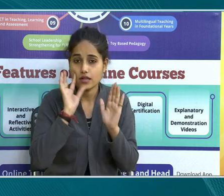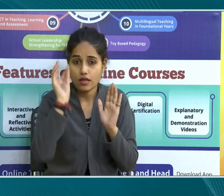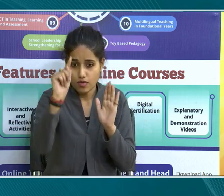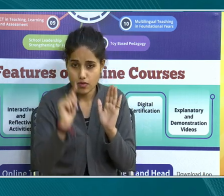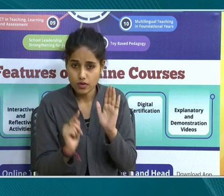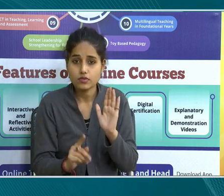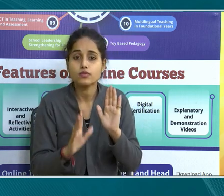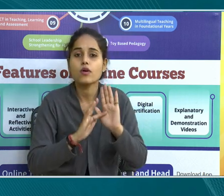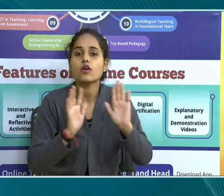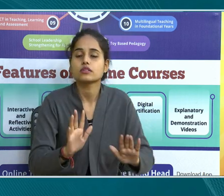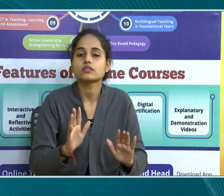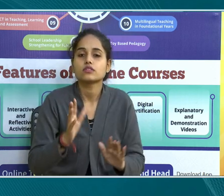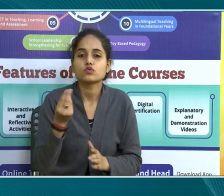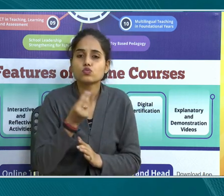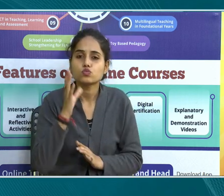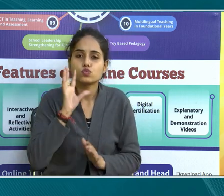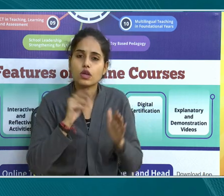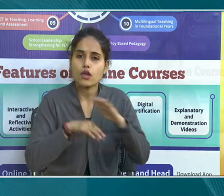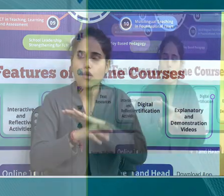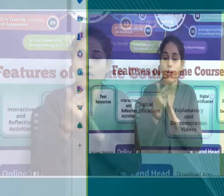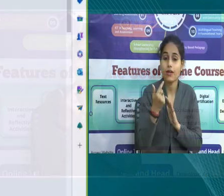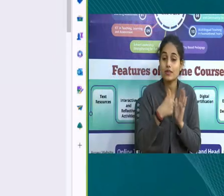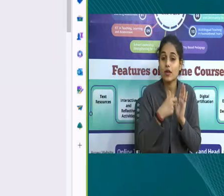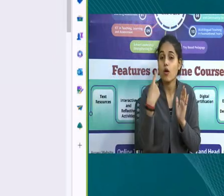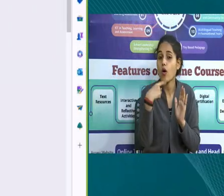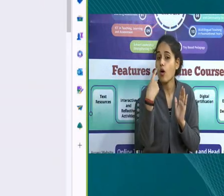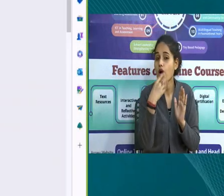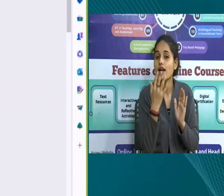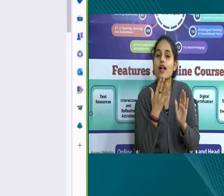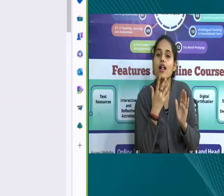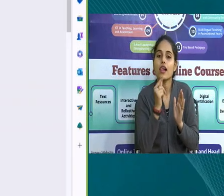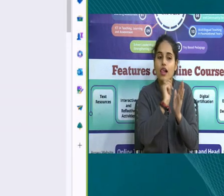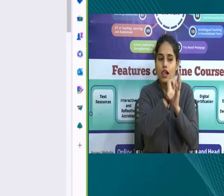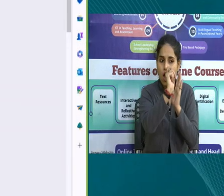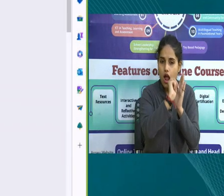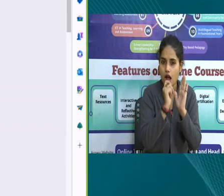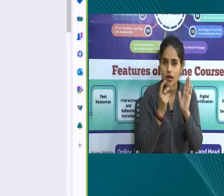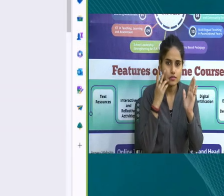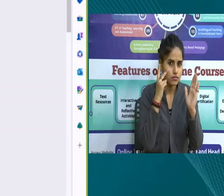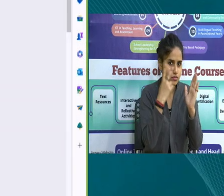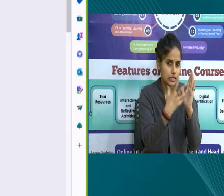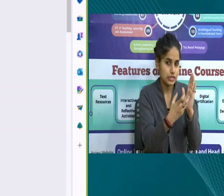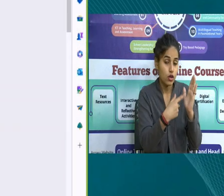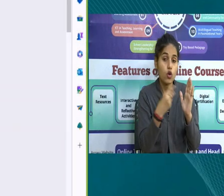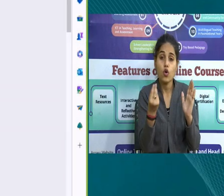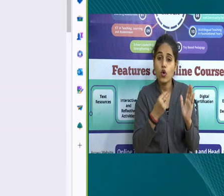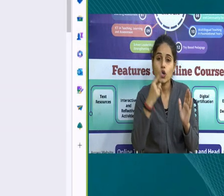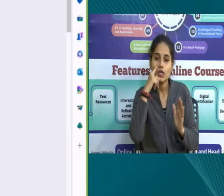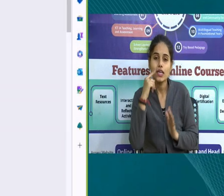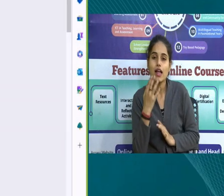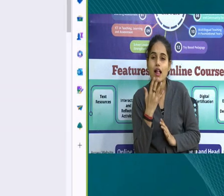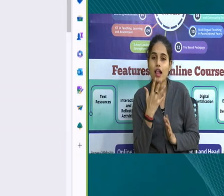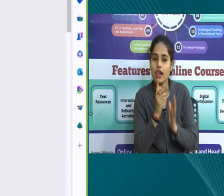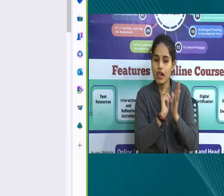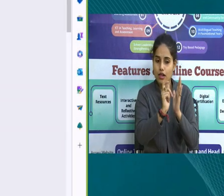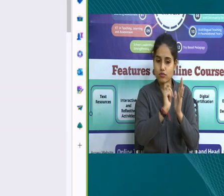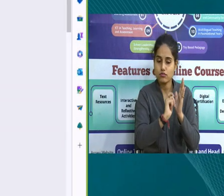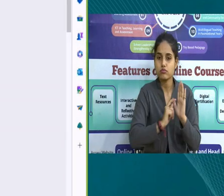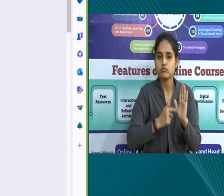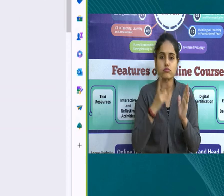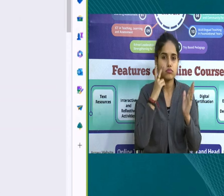इप्लों को विए कि